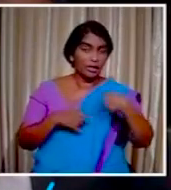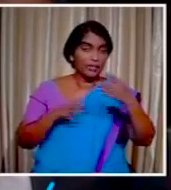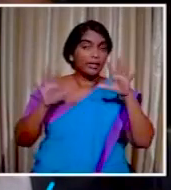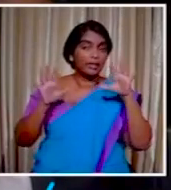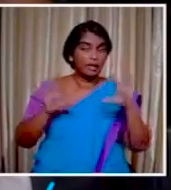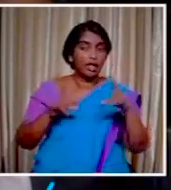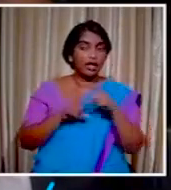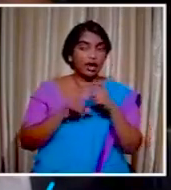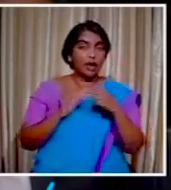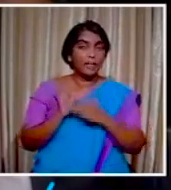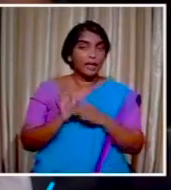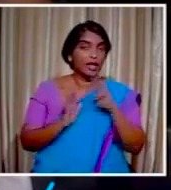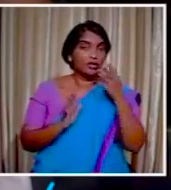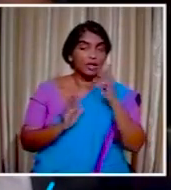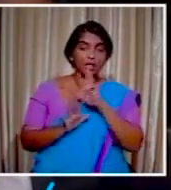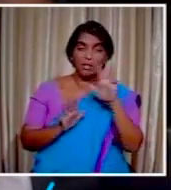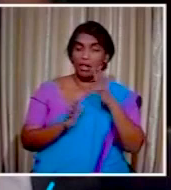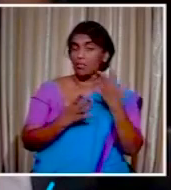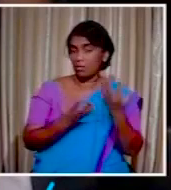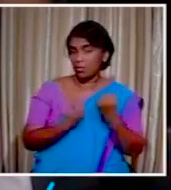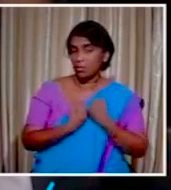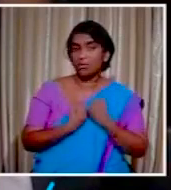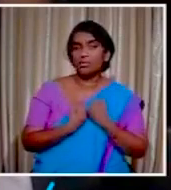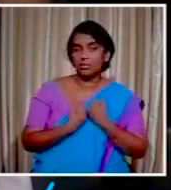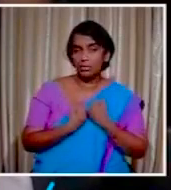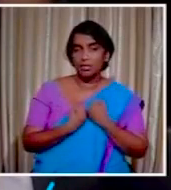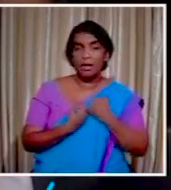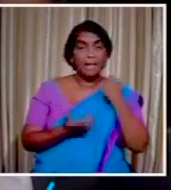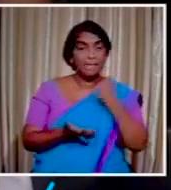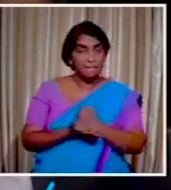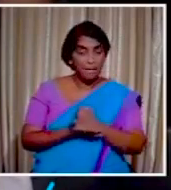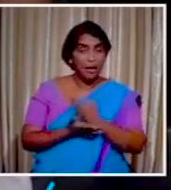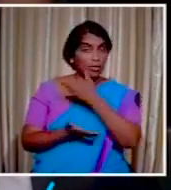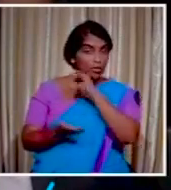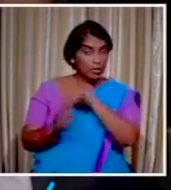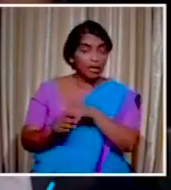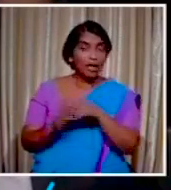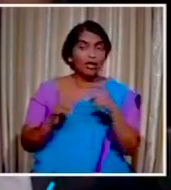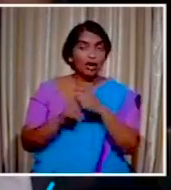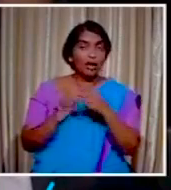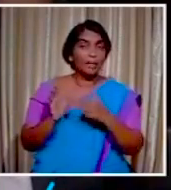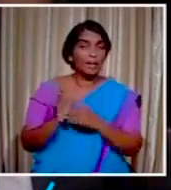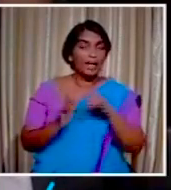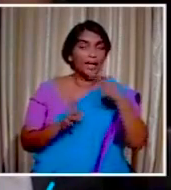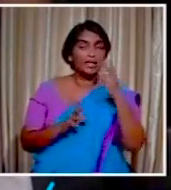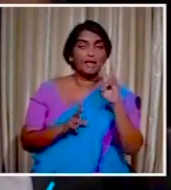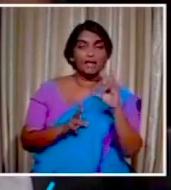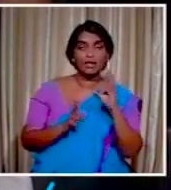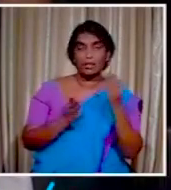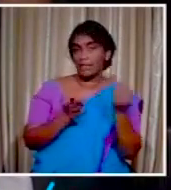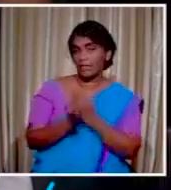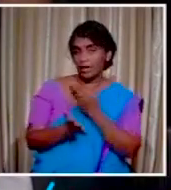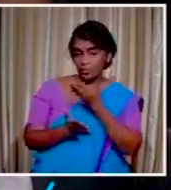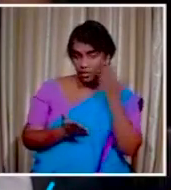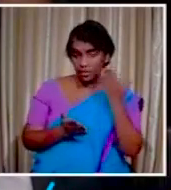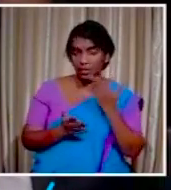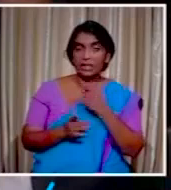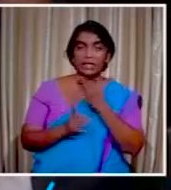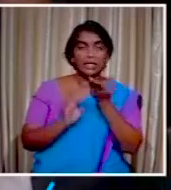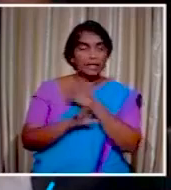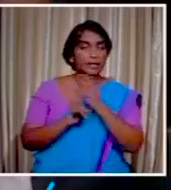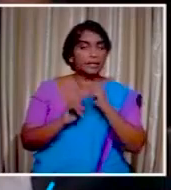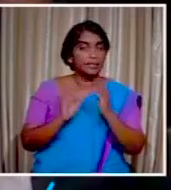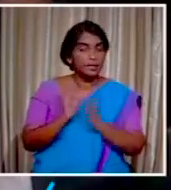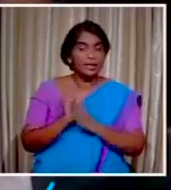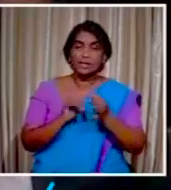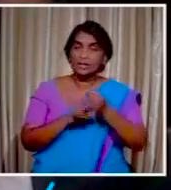පමණක් ඩොලර් මිලියන 319ක් අවශ්‍යයි. මහා බැංකුවේ තියෙන ඩොලර් මිලියන 125යි මේ වෙනුවෙන් වෙන් කරන්න පුළුවන්. ඊ අග්‍රාමාත්‍යතුමා